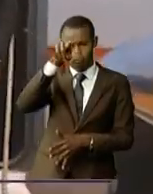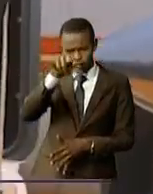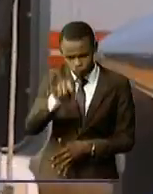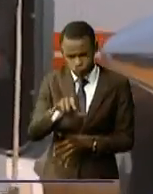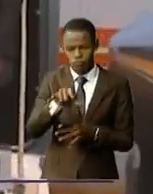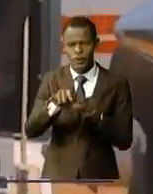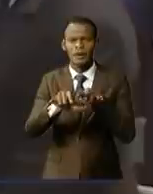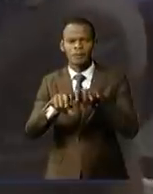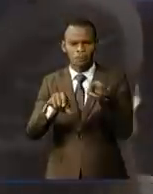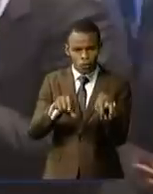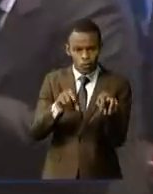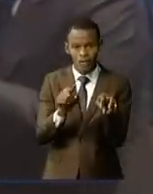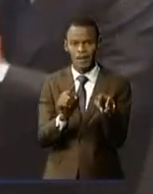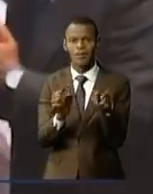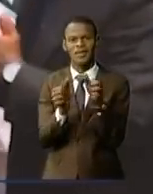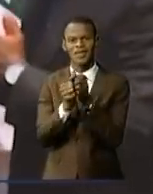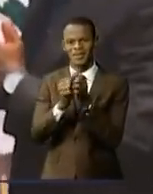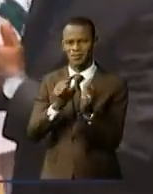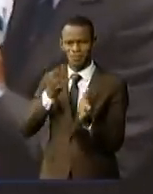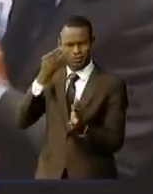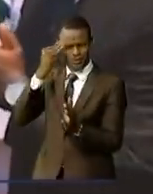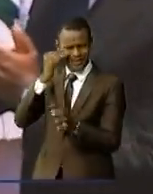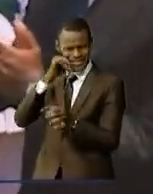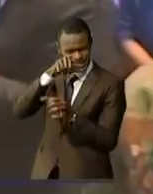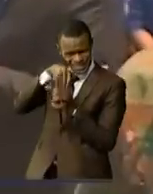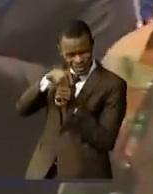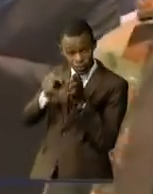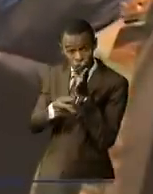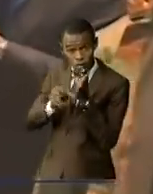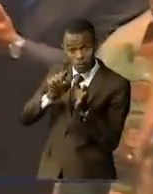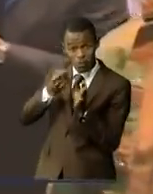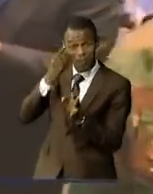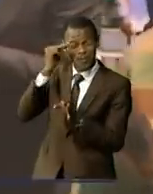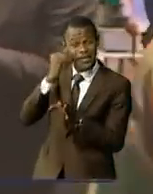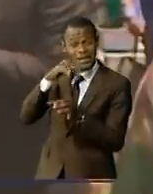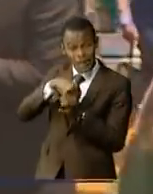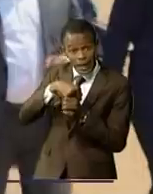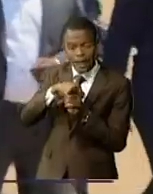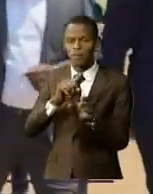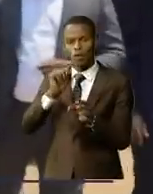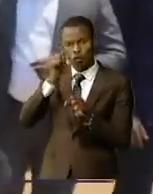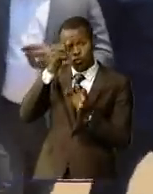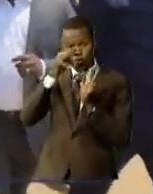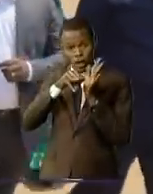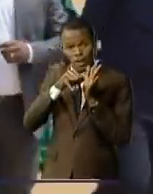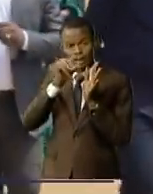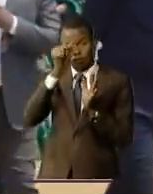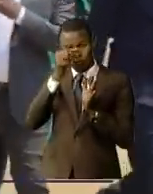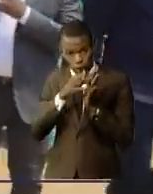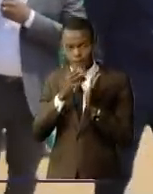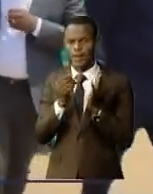l'Intérieur Daniel Asselo Okito, les présidents de l'Assemblée provinciale du Congo central et le gouverneur intérimaire de cette province pour un